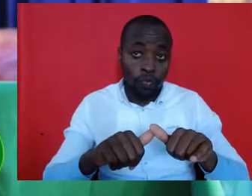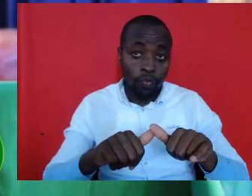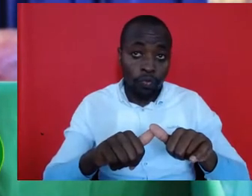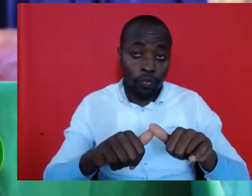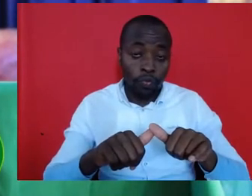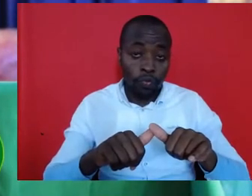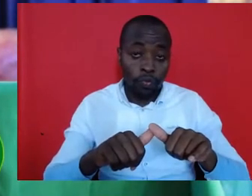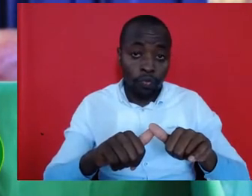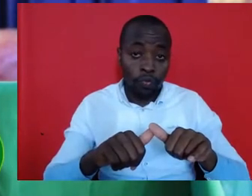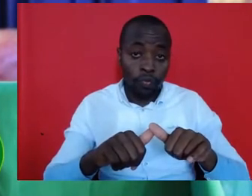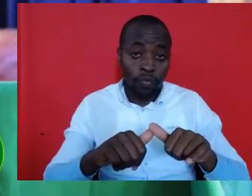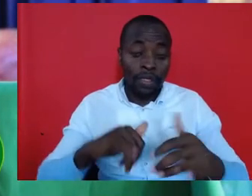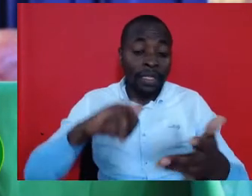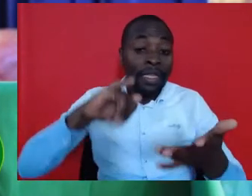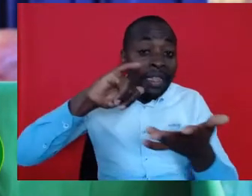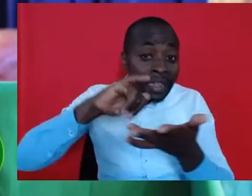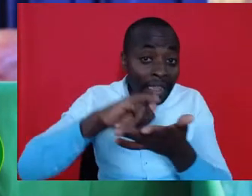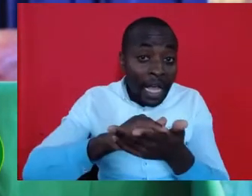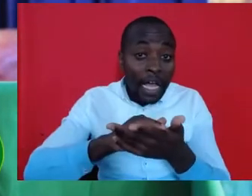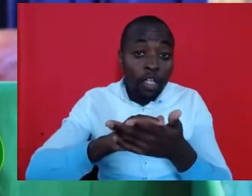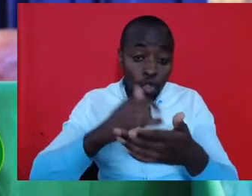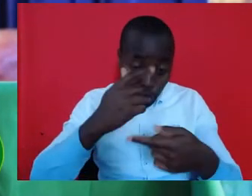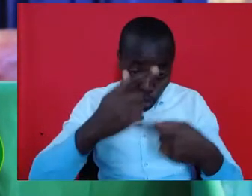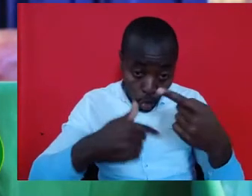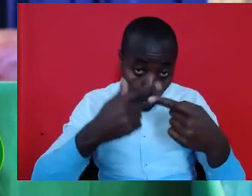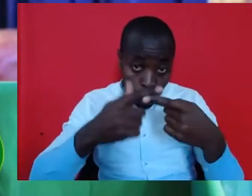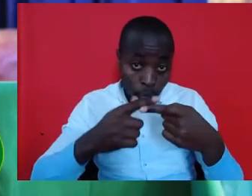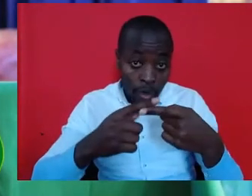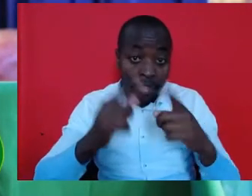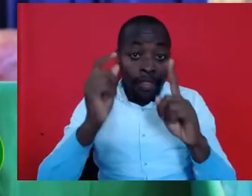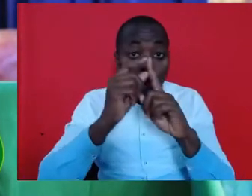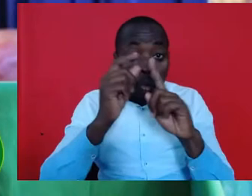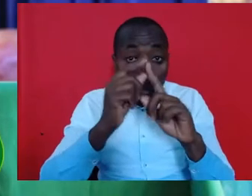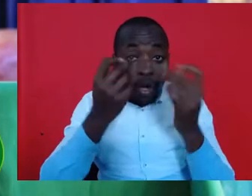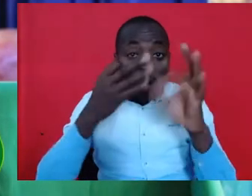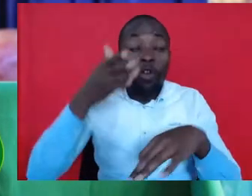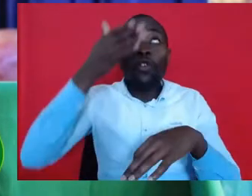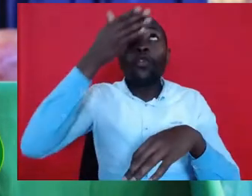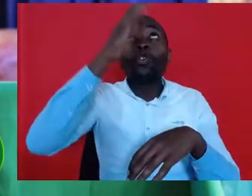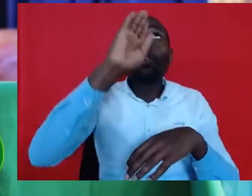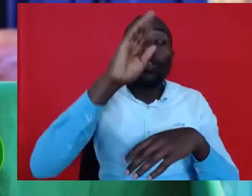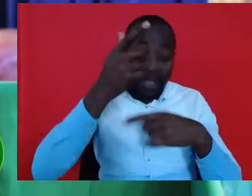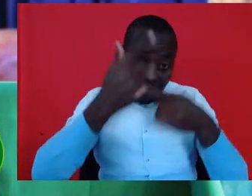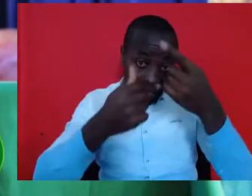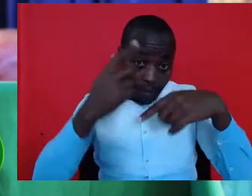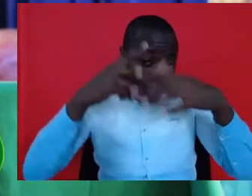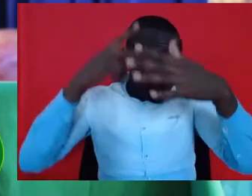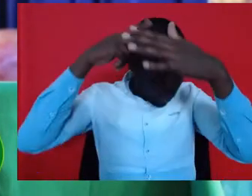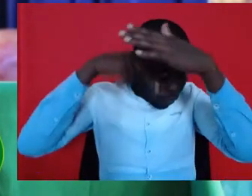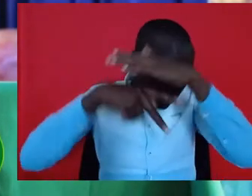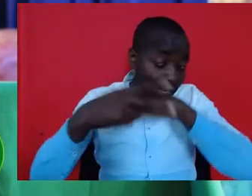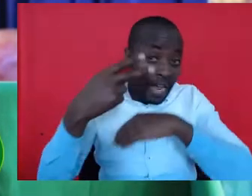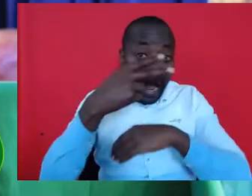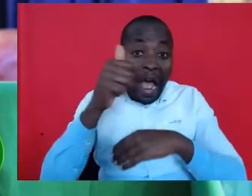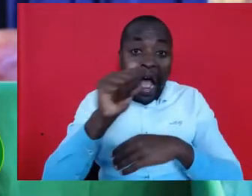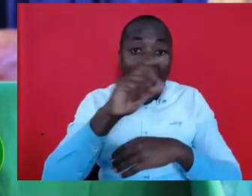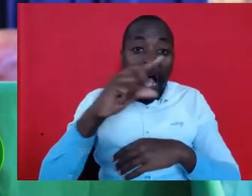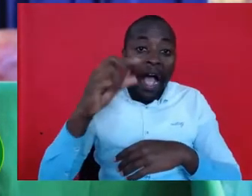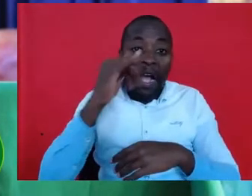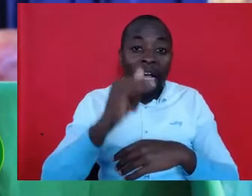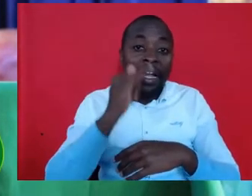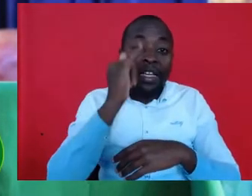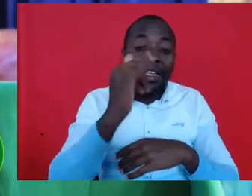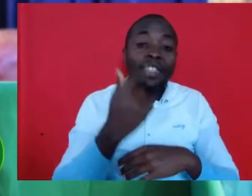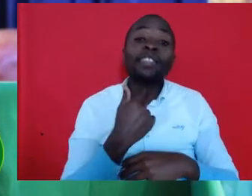Ndivyo neno la Bwana lilikuja kwa kinywa cha nabii Hagai na kusema, je, huu